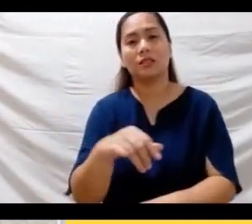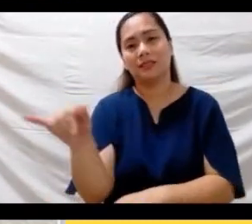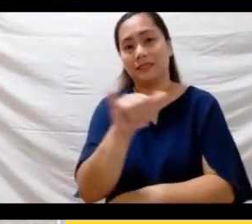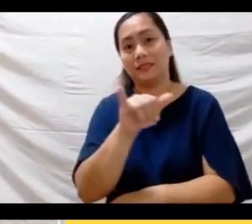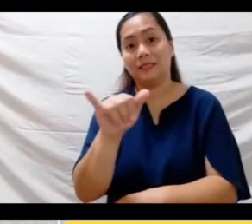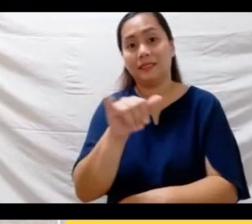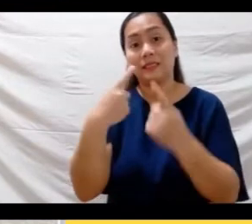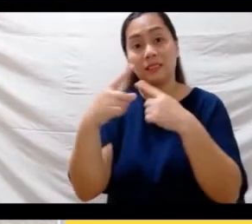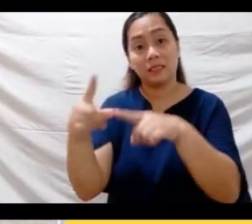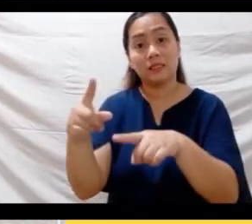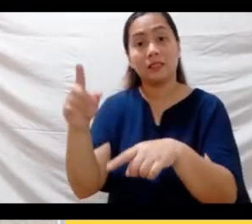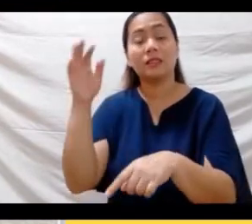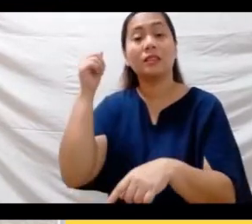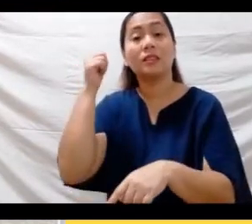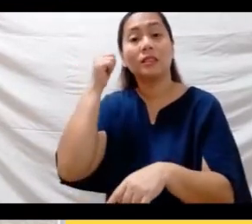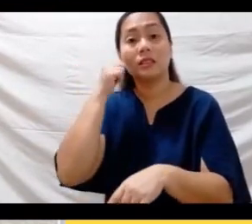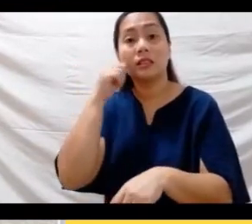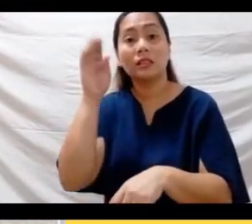dalawang kapatid.